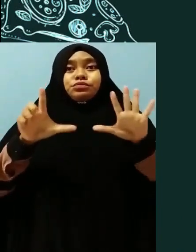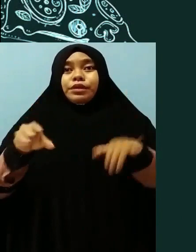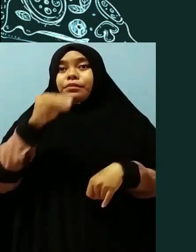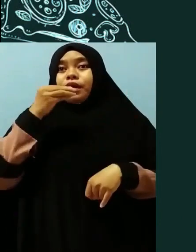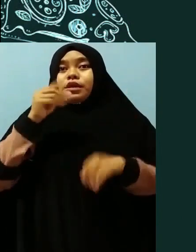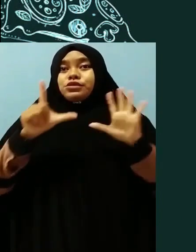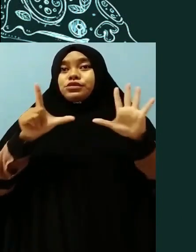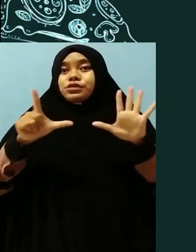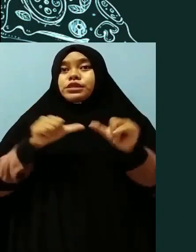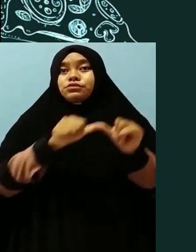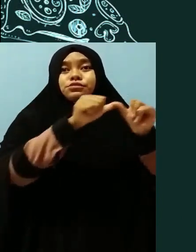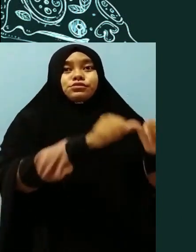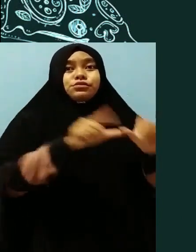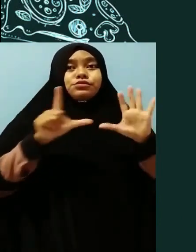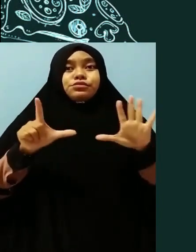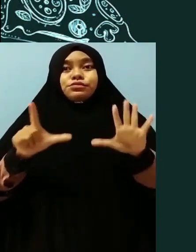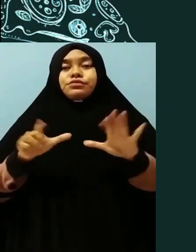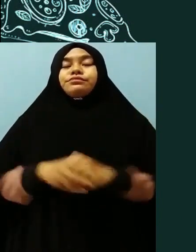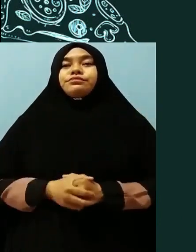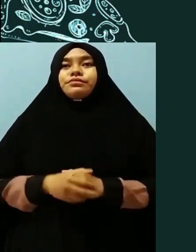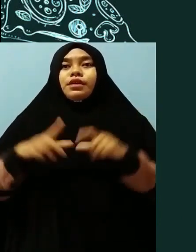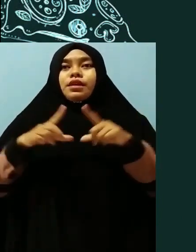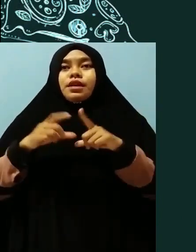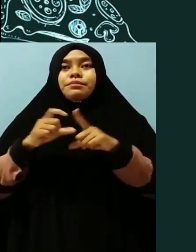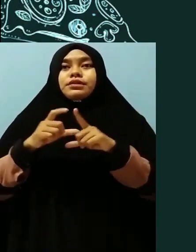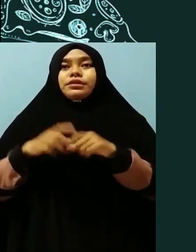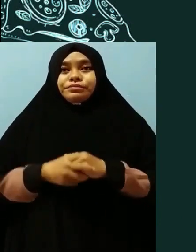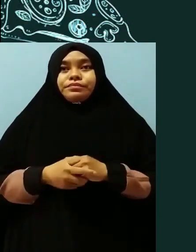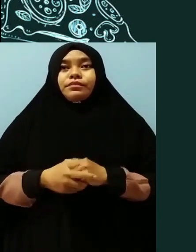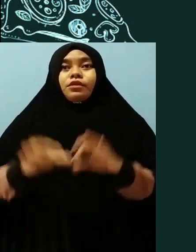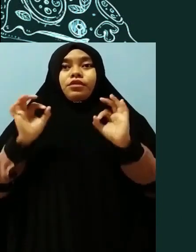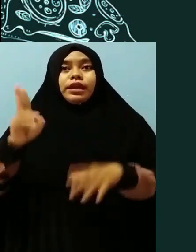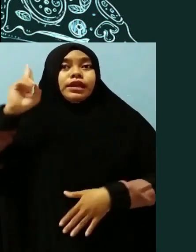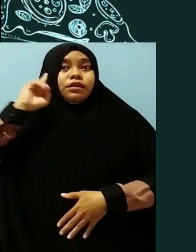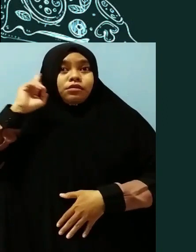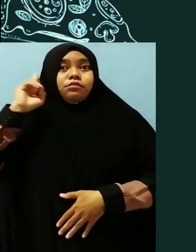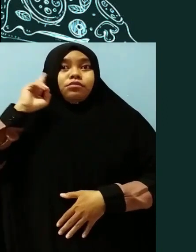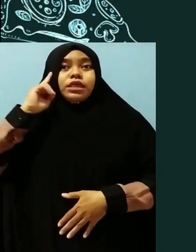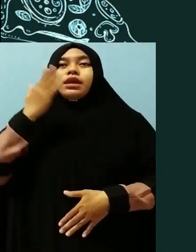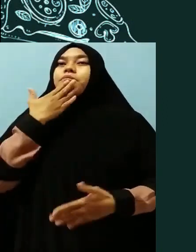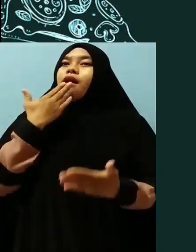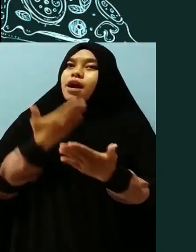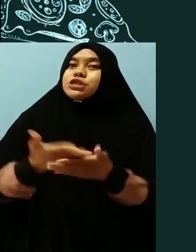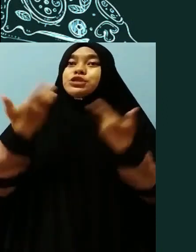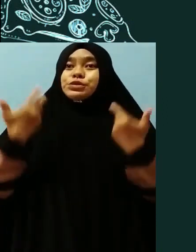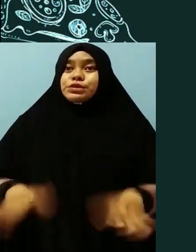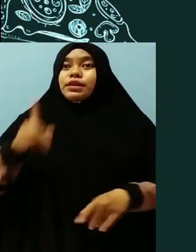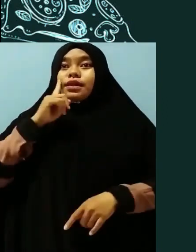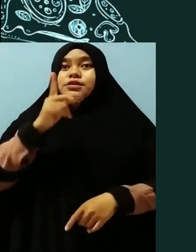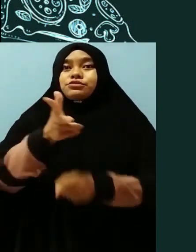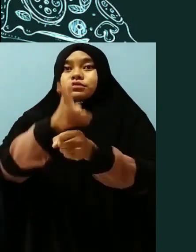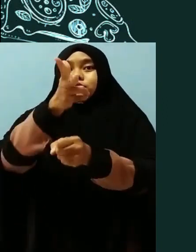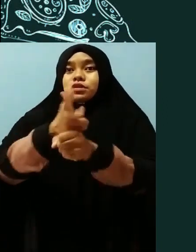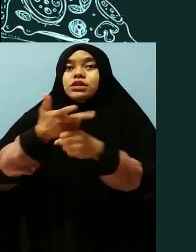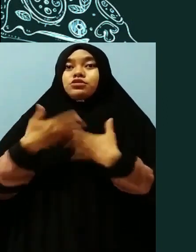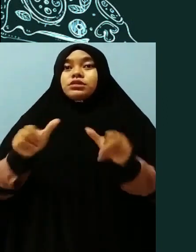ini kalian makan dan ikuti 7 adabnya ya. Oke, Ibu Putri pamit. Terima kasih sudah menyaksikan video